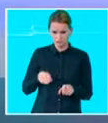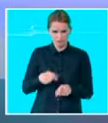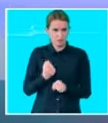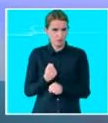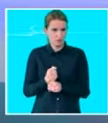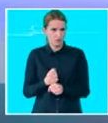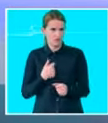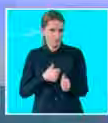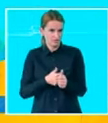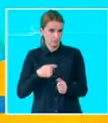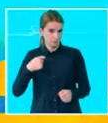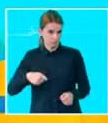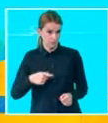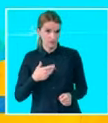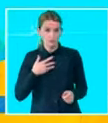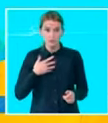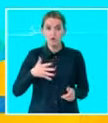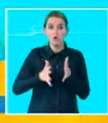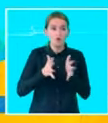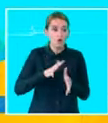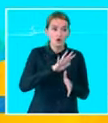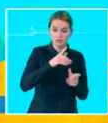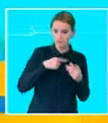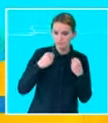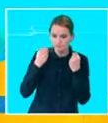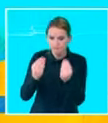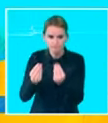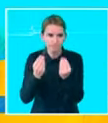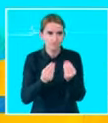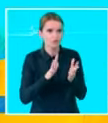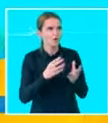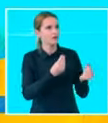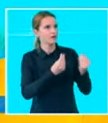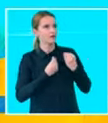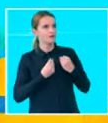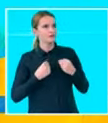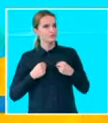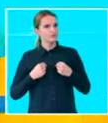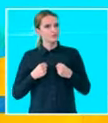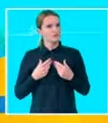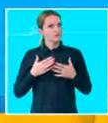Ако те се познават, ако се виждат, ако разговарят, съм убедена, че те ще разберат. Хората не са глупави.